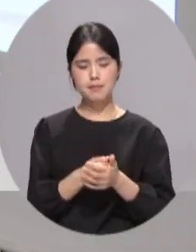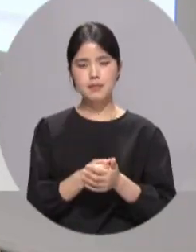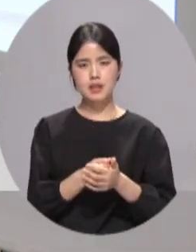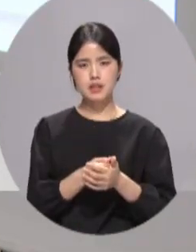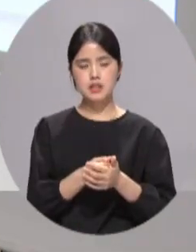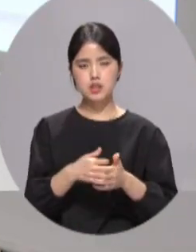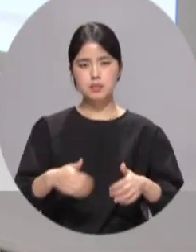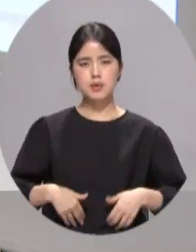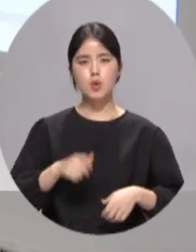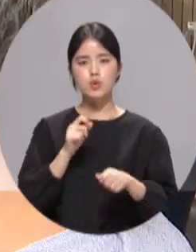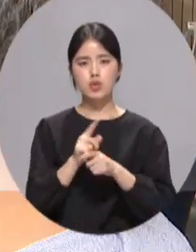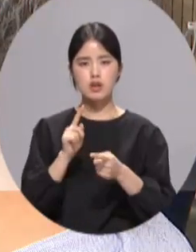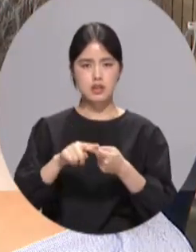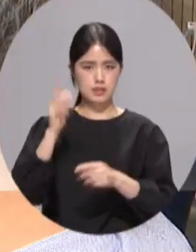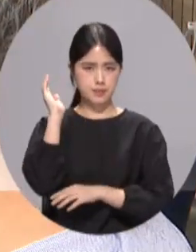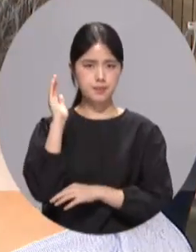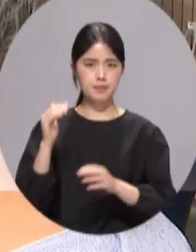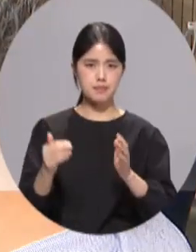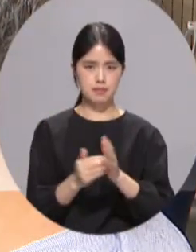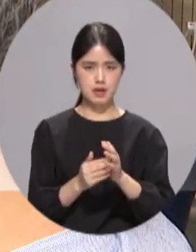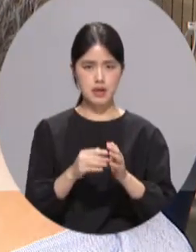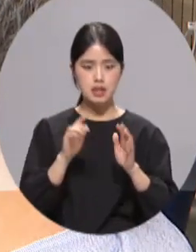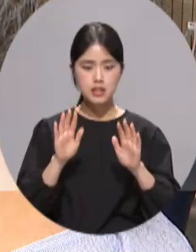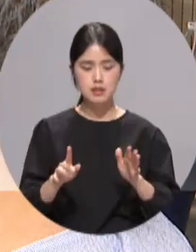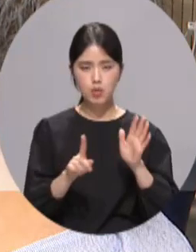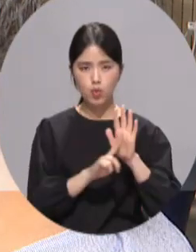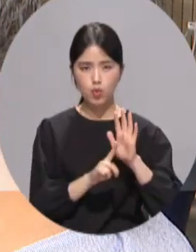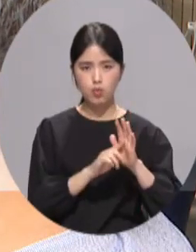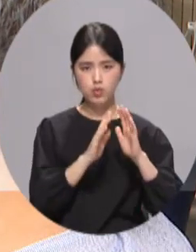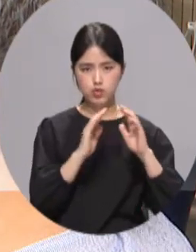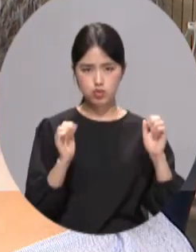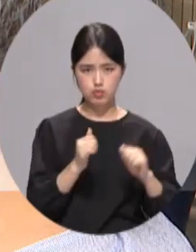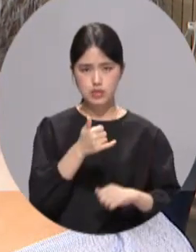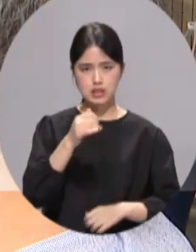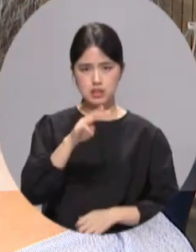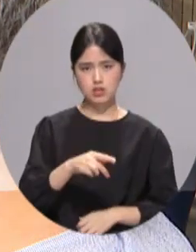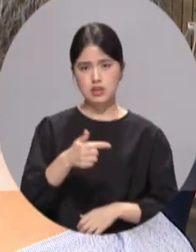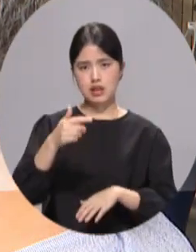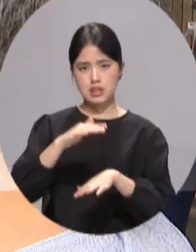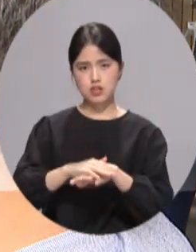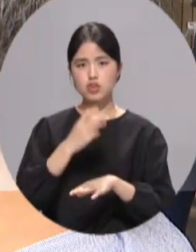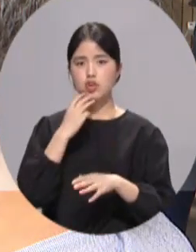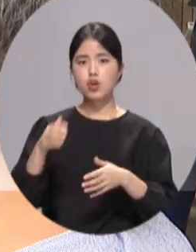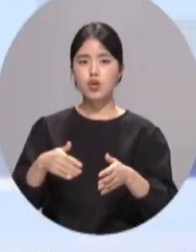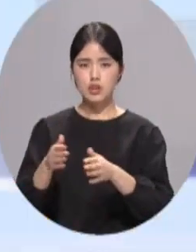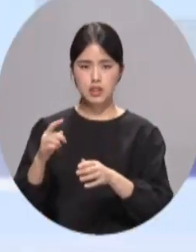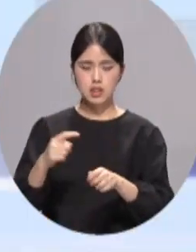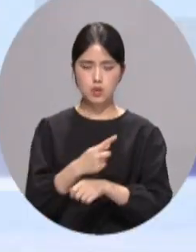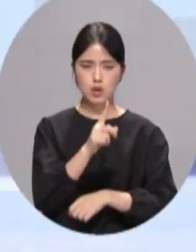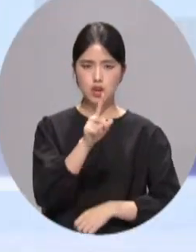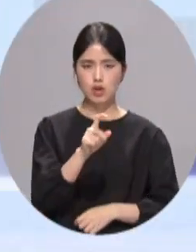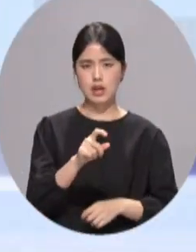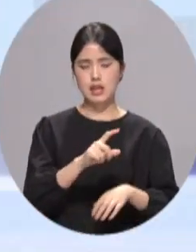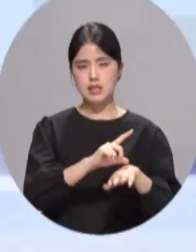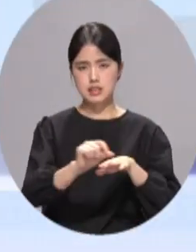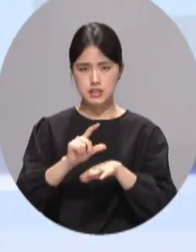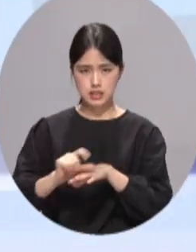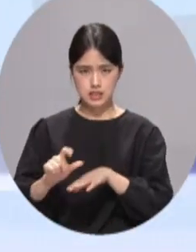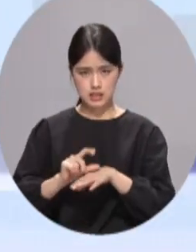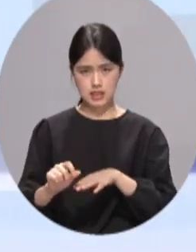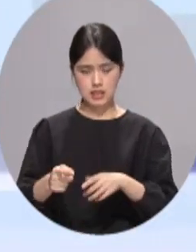호소했습니다 이번 공무에 전북과 인천 대전 경기 등 11개 지자체가 치열한 경쟁을 벌리고 있는데